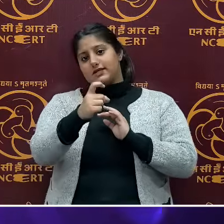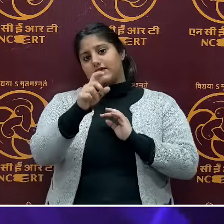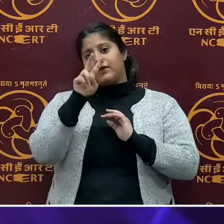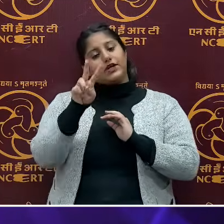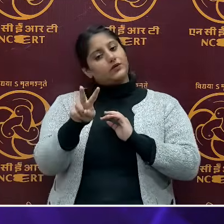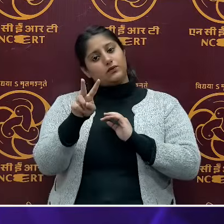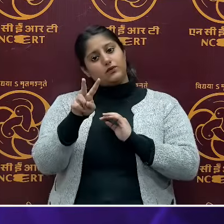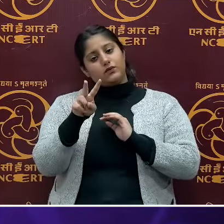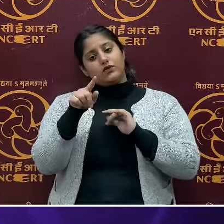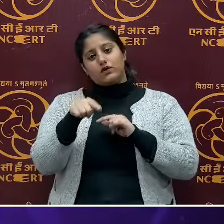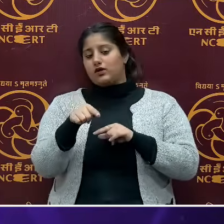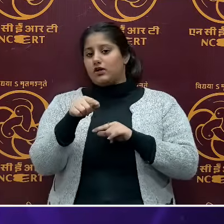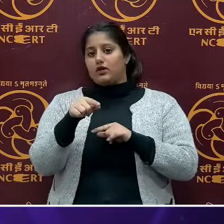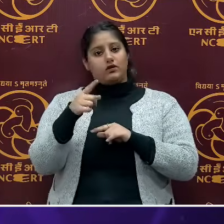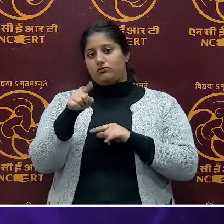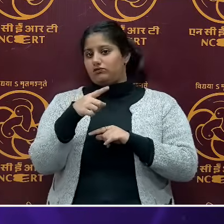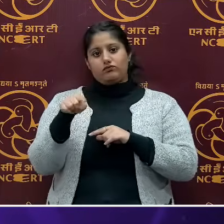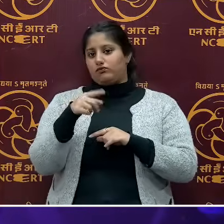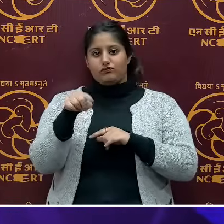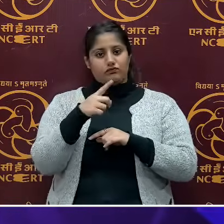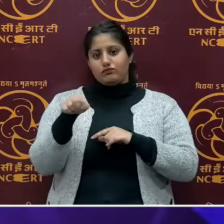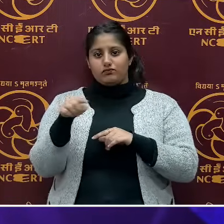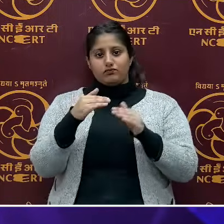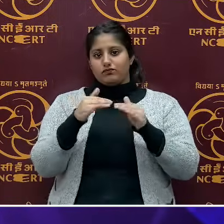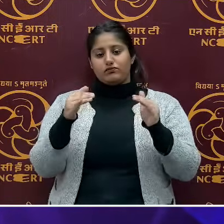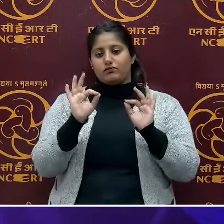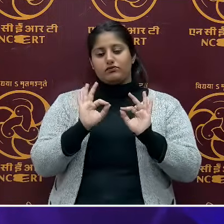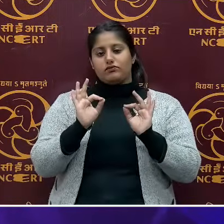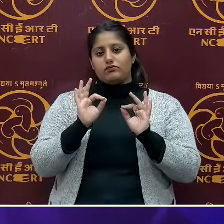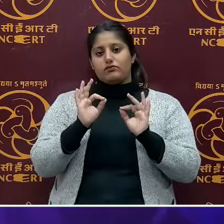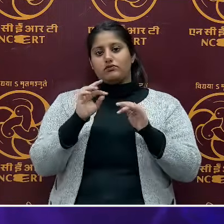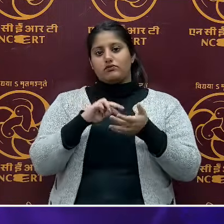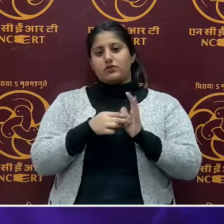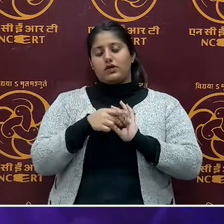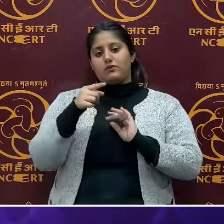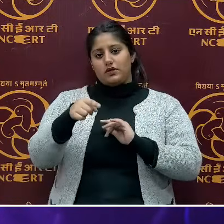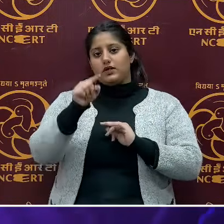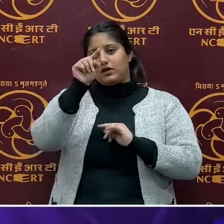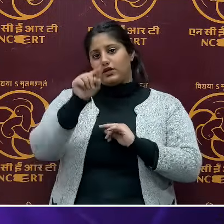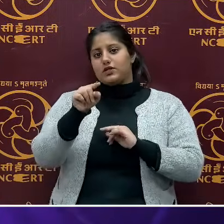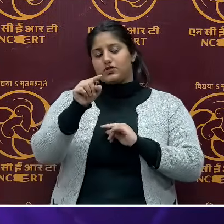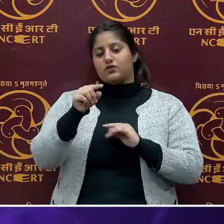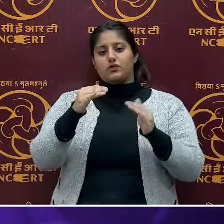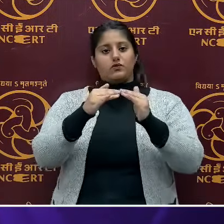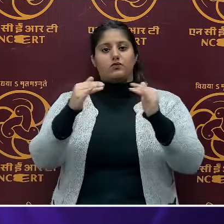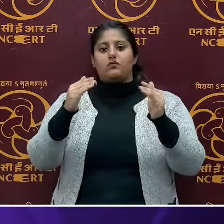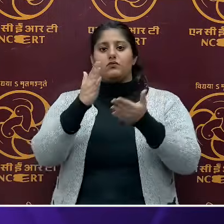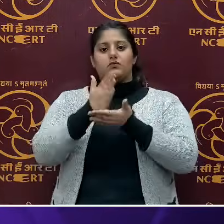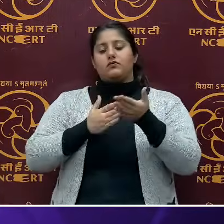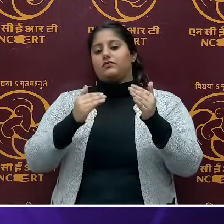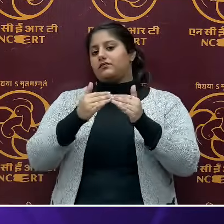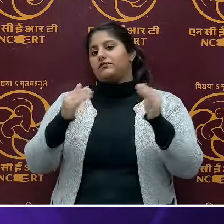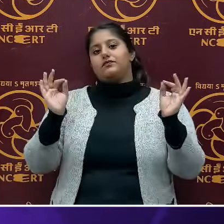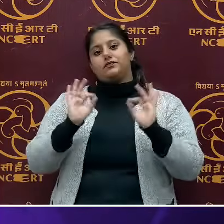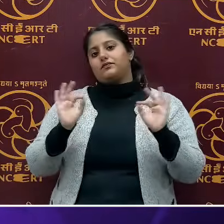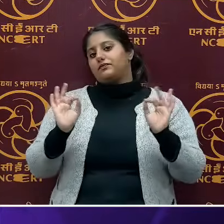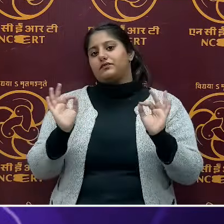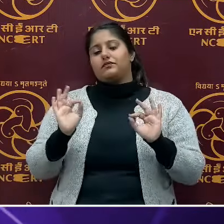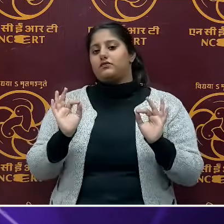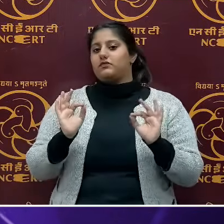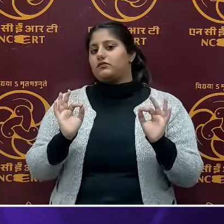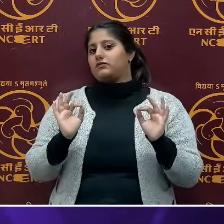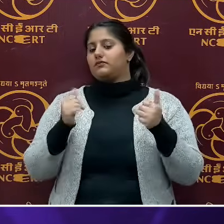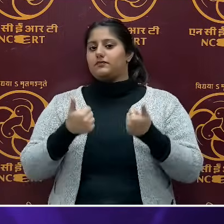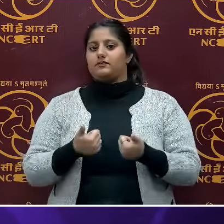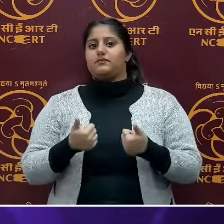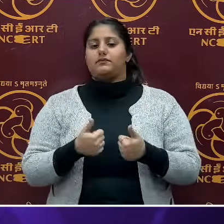72. These are not equal. proportion. So that means these ratios are not in Proportion. ये proportion में